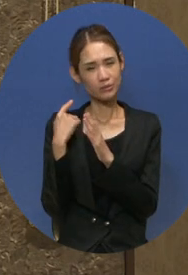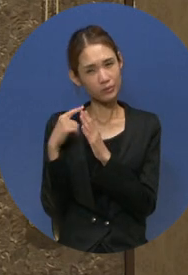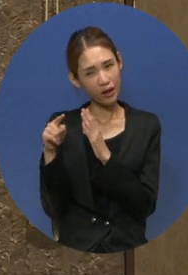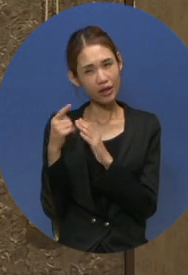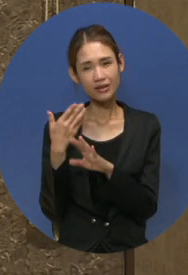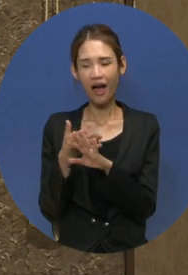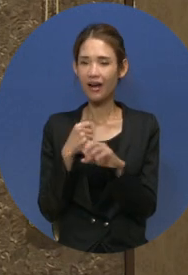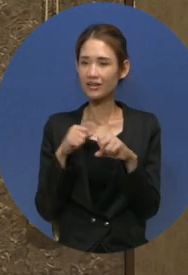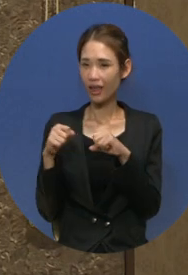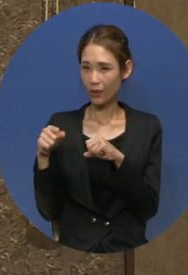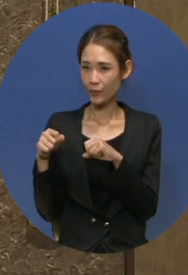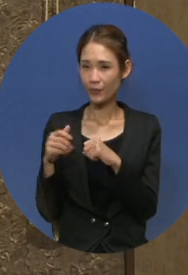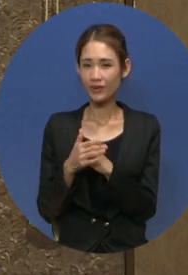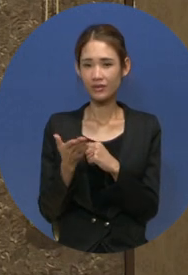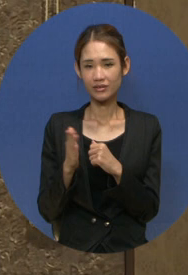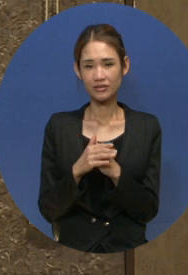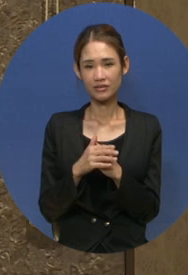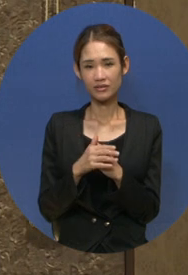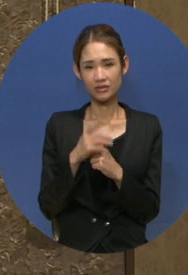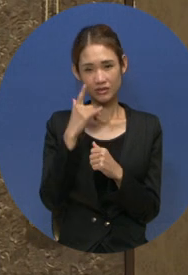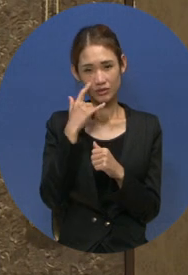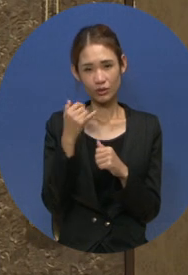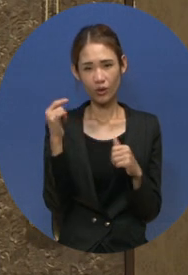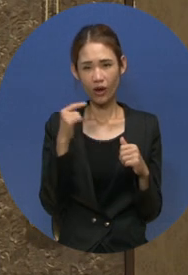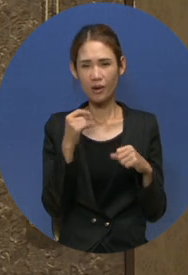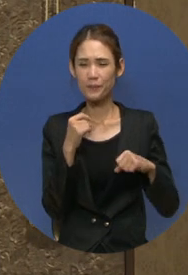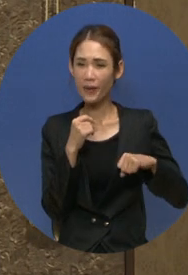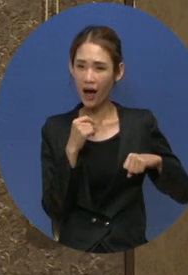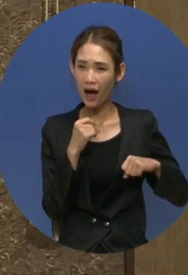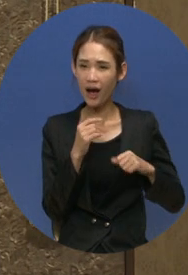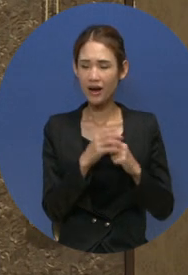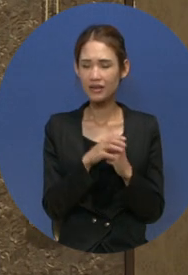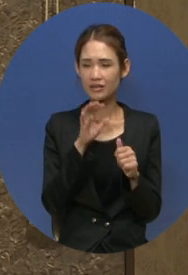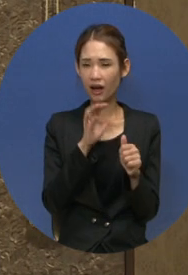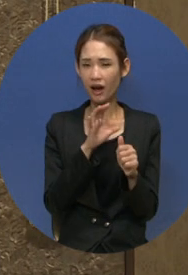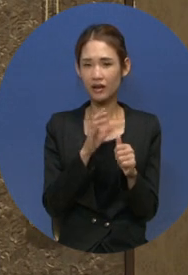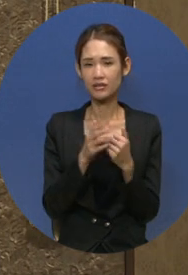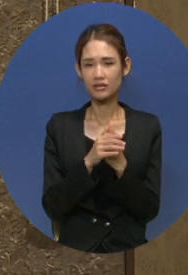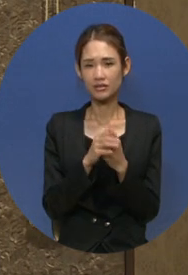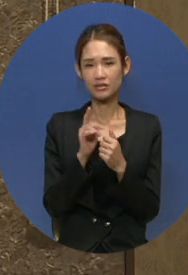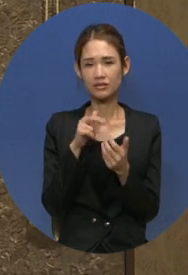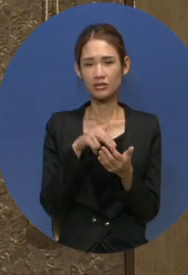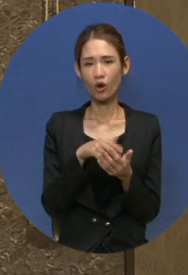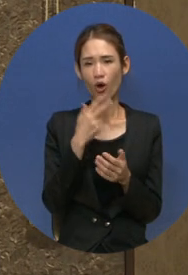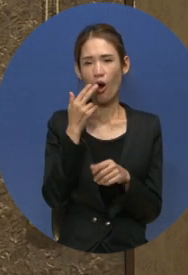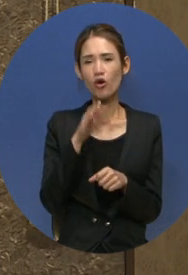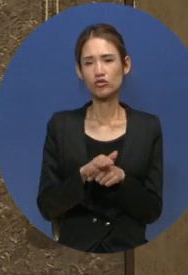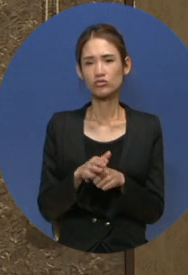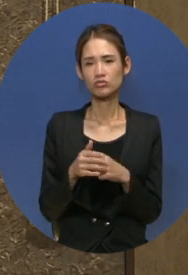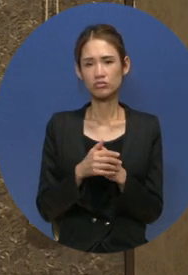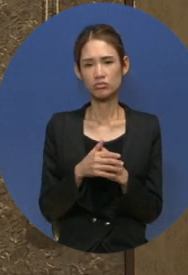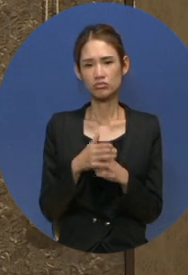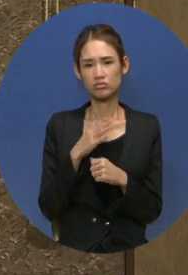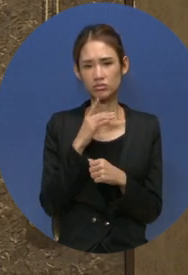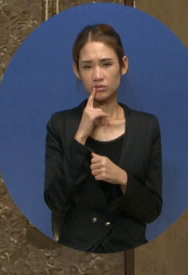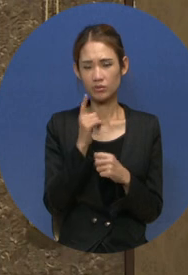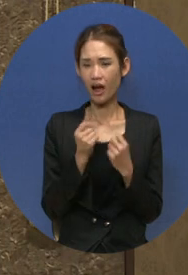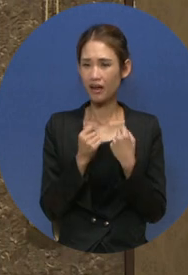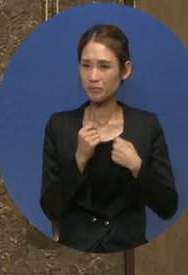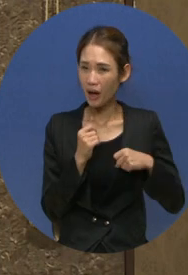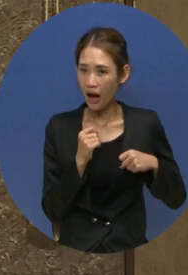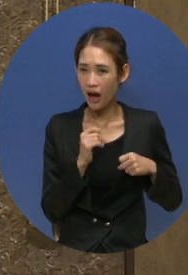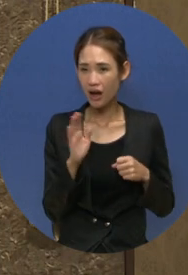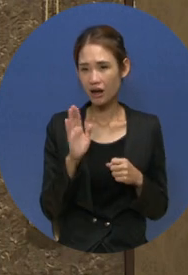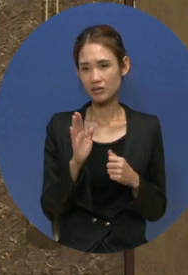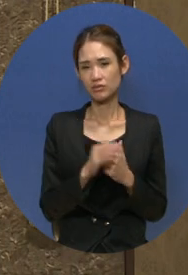알아들어서 딴짓하는 거예요. 그럴 때 그러니까요. 부모님들은 왜 말을 안 듣냐고 야단을 치거든요. 예. 그분들 입장에서는 억울하죠. 말을 안 들으려고 그래서 안